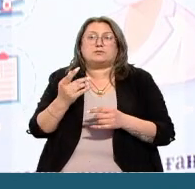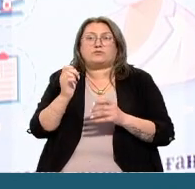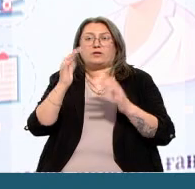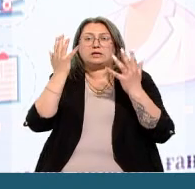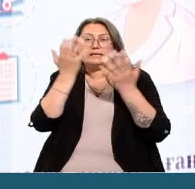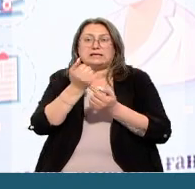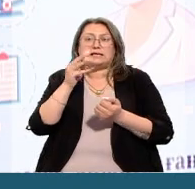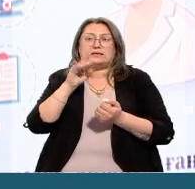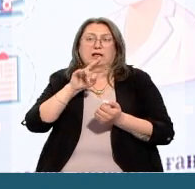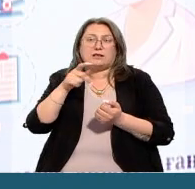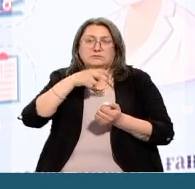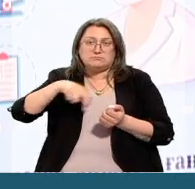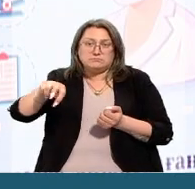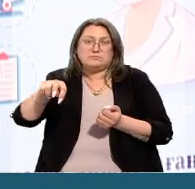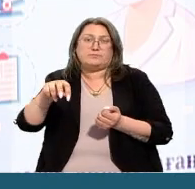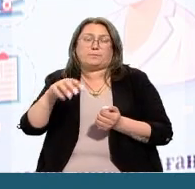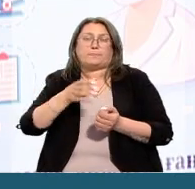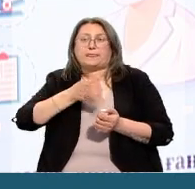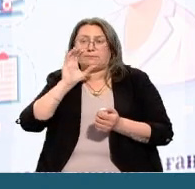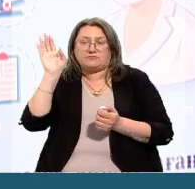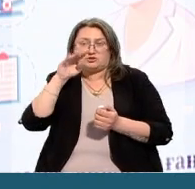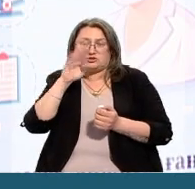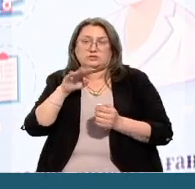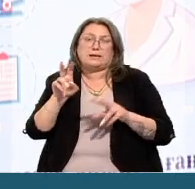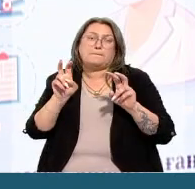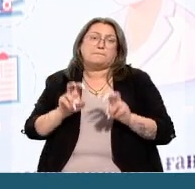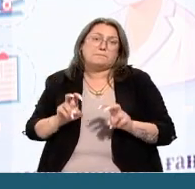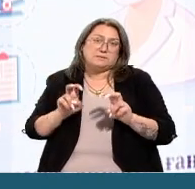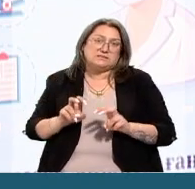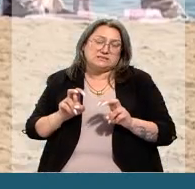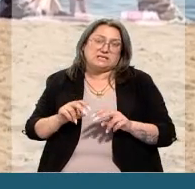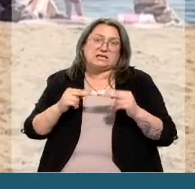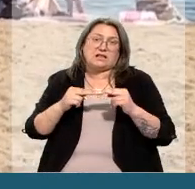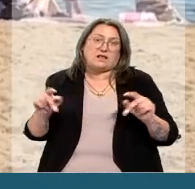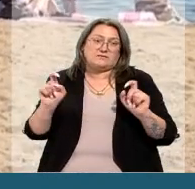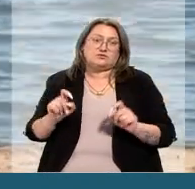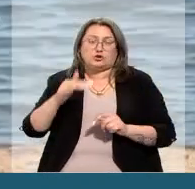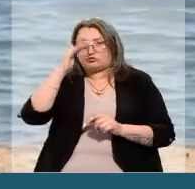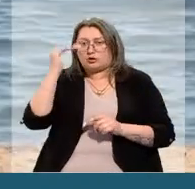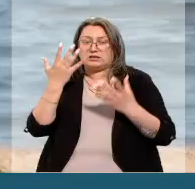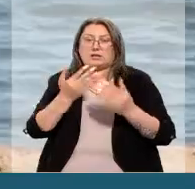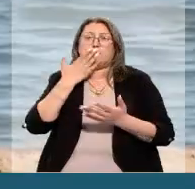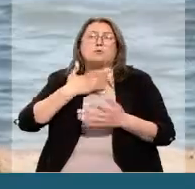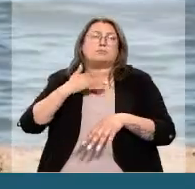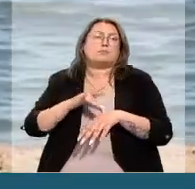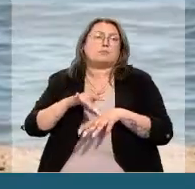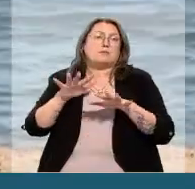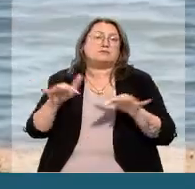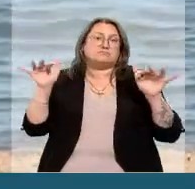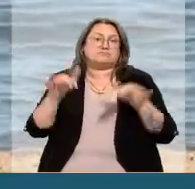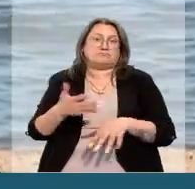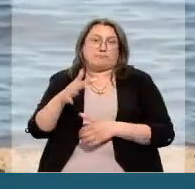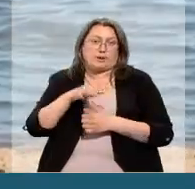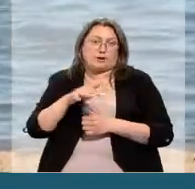куда-то в теневое такое прохладное место, попить водички, посидеть где-то у нас на скамеечках. В жаркие дни излюбленными местами станут